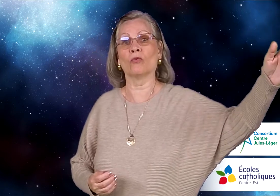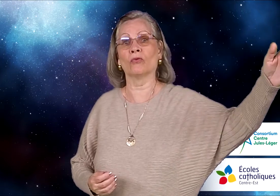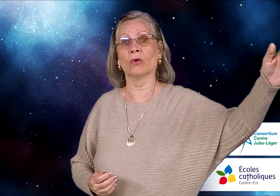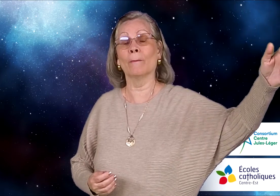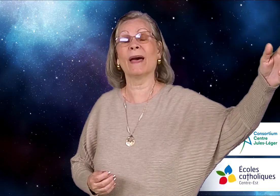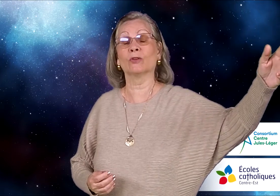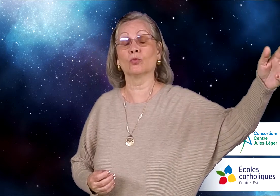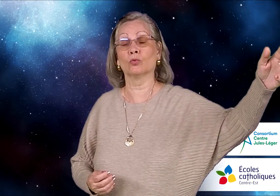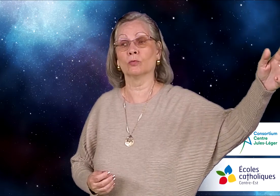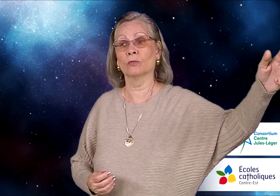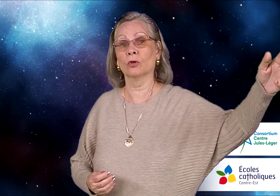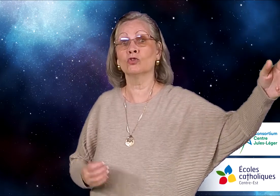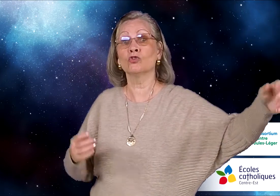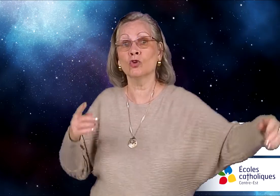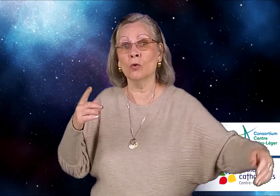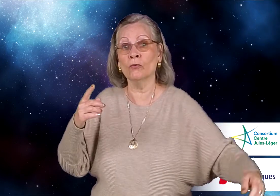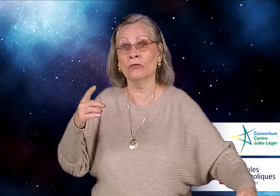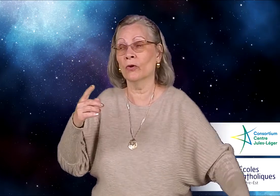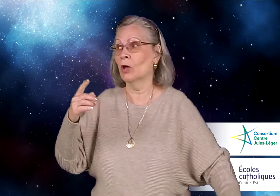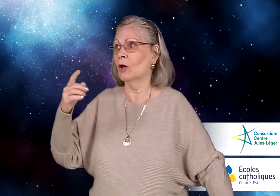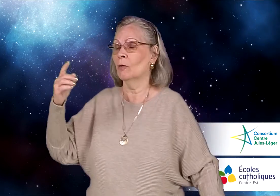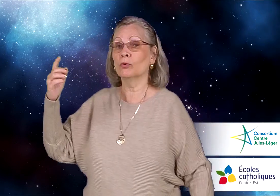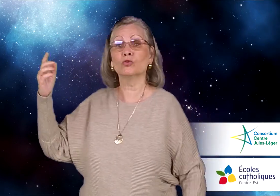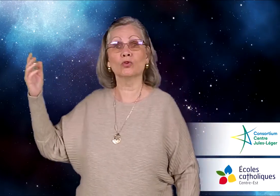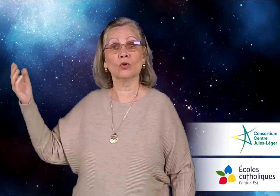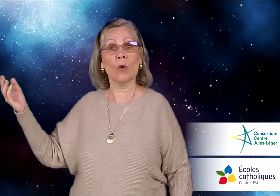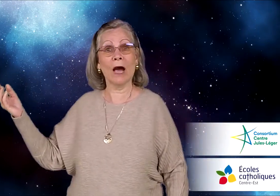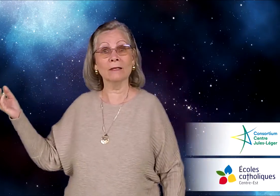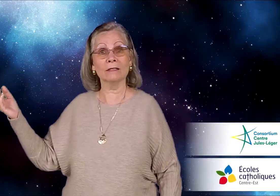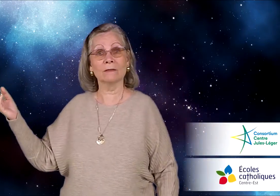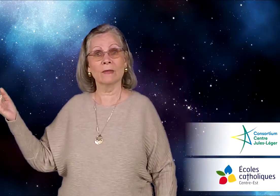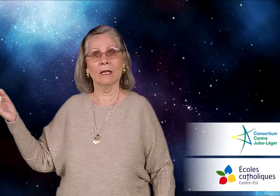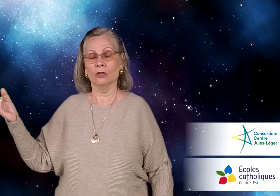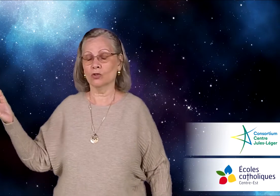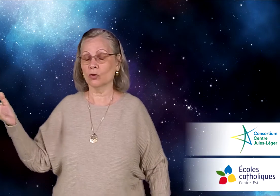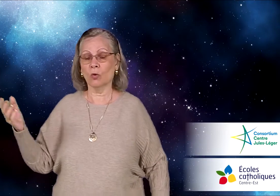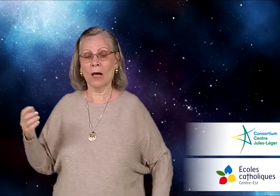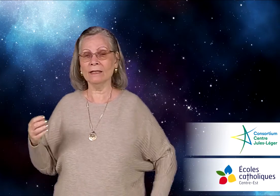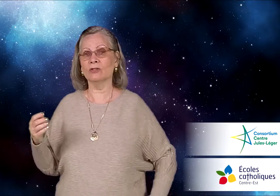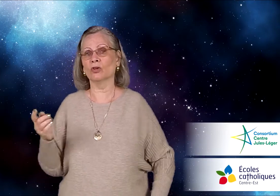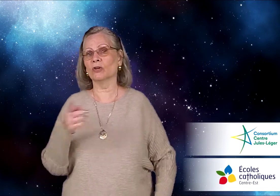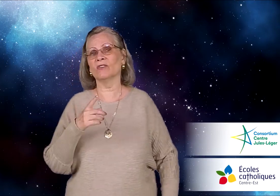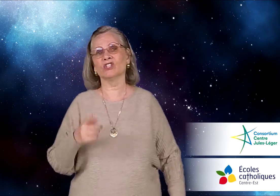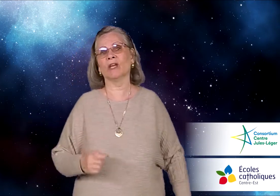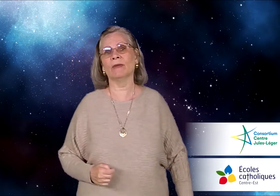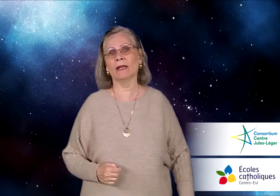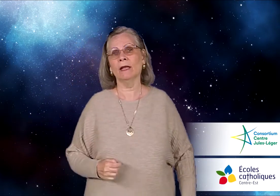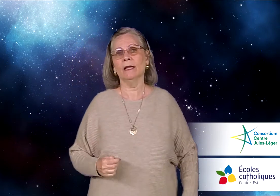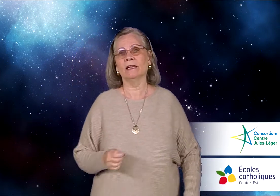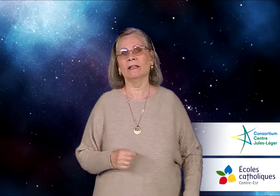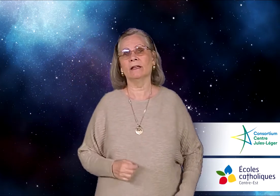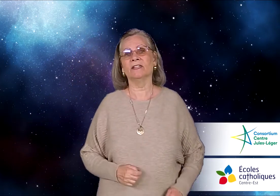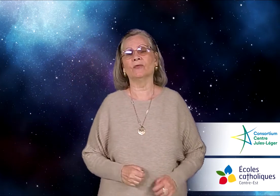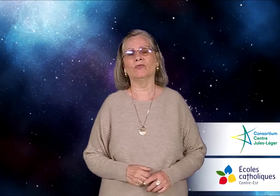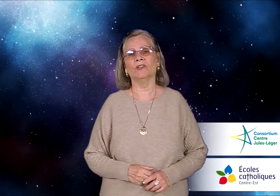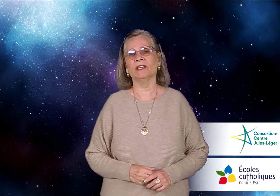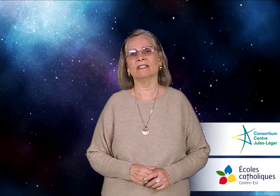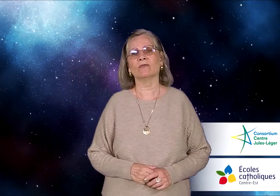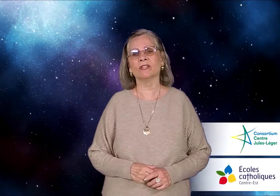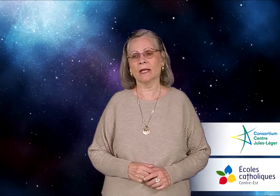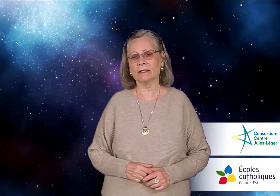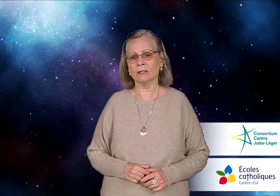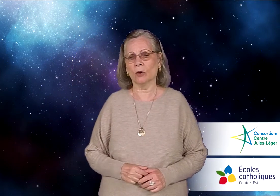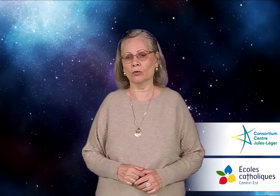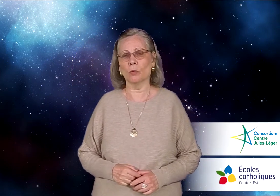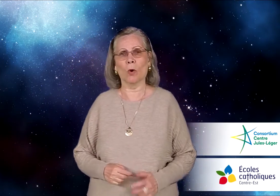Mauve partout. Sauf pour Turquoise. Turquoise ne relevait jamais les défis,